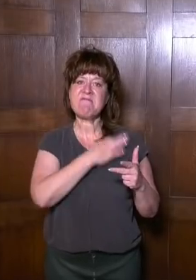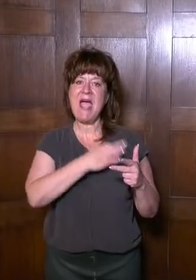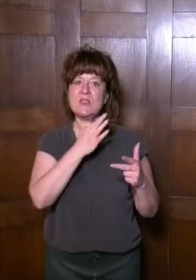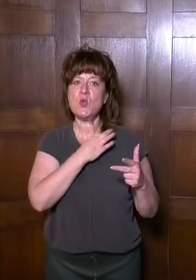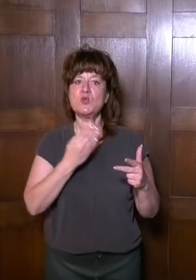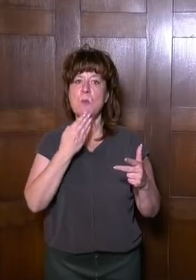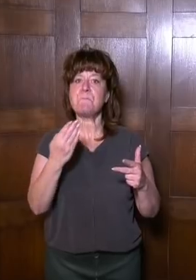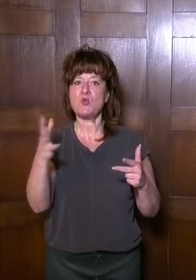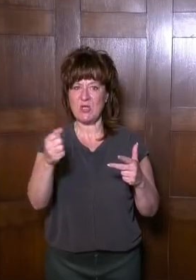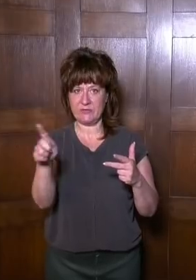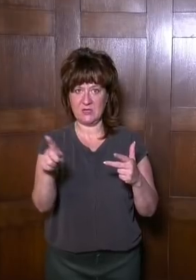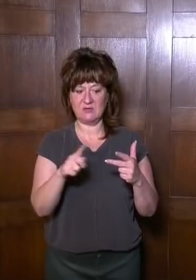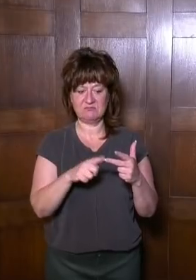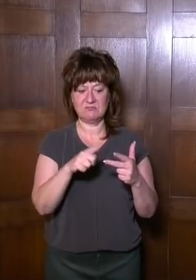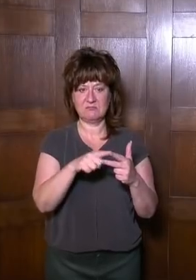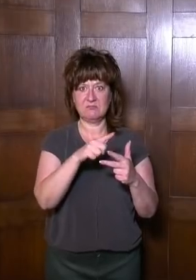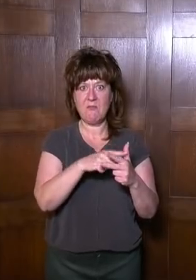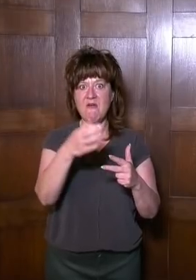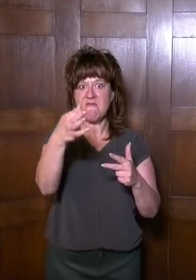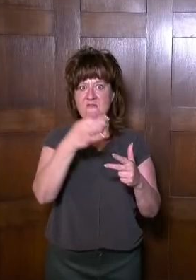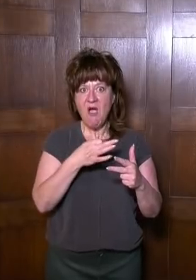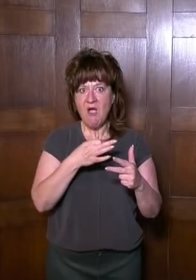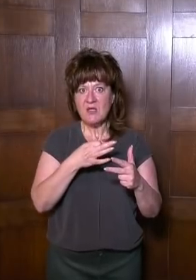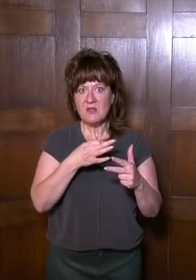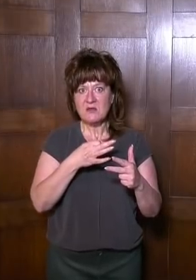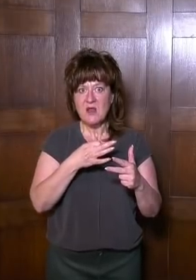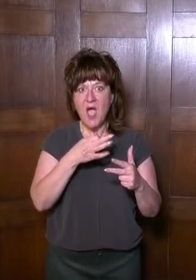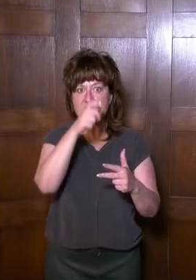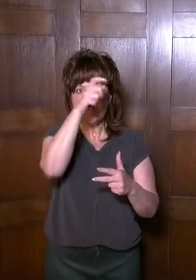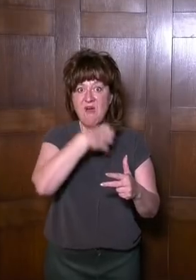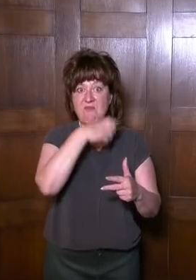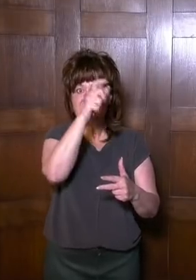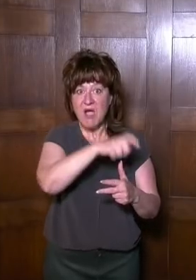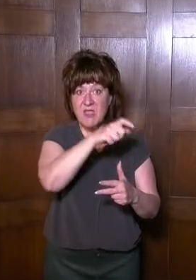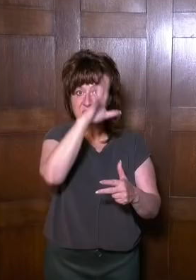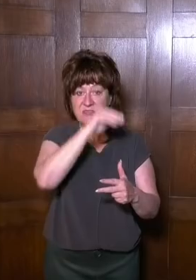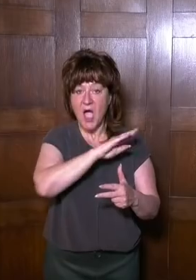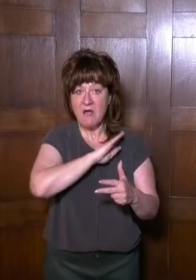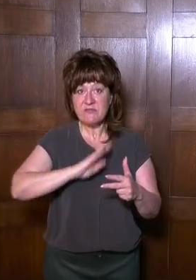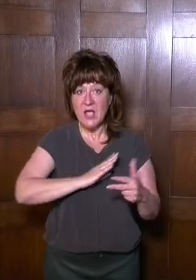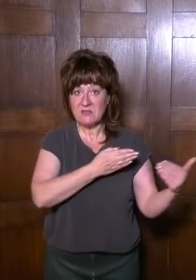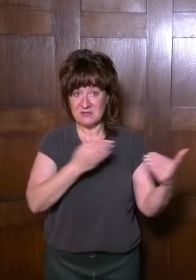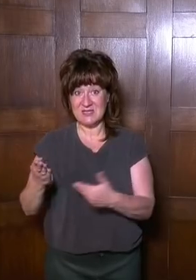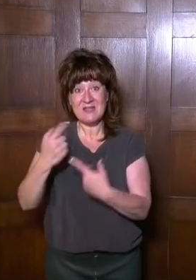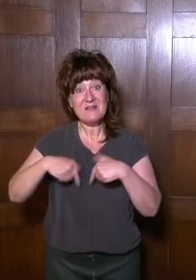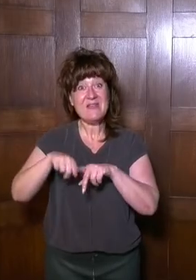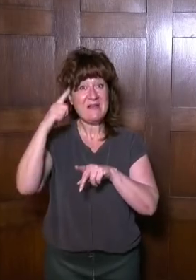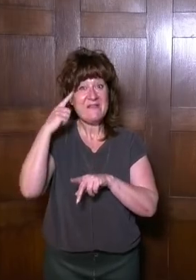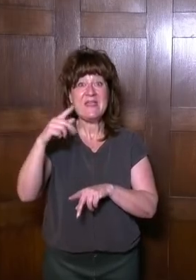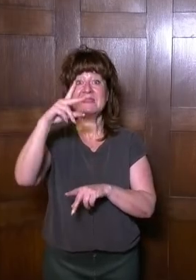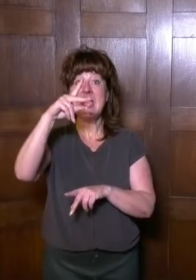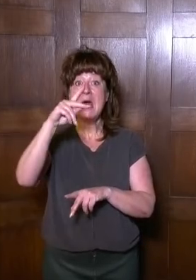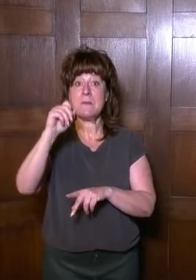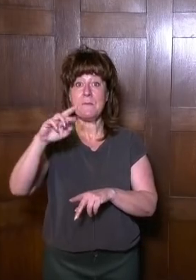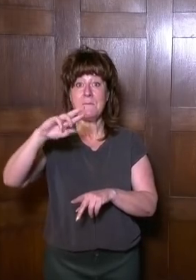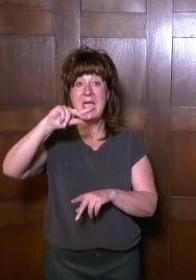hat, können wir Patienten nach Sachsen bringen? Wir wissen, in Bergamo, das war das erste Mal, die Leute